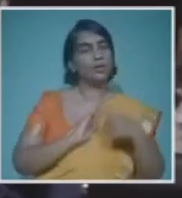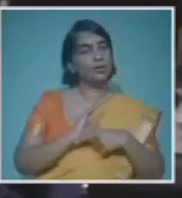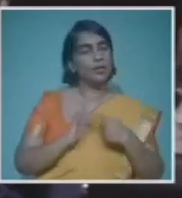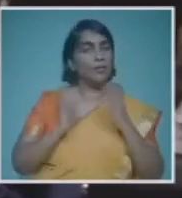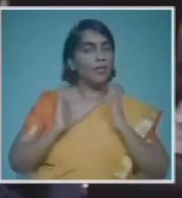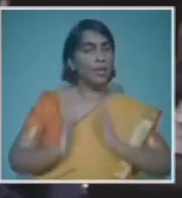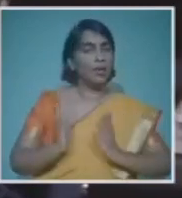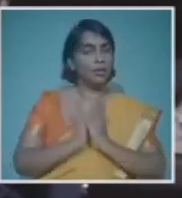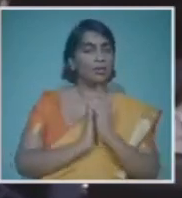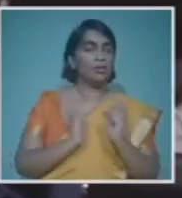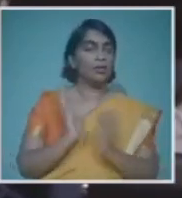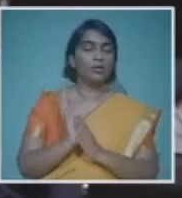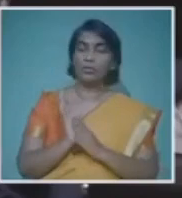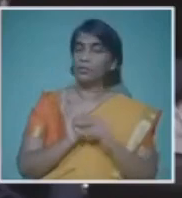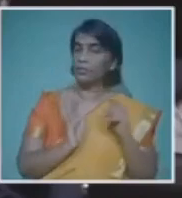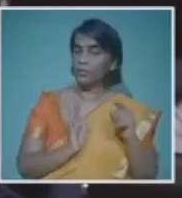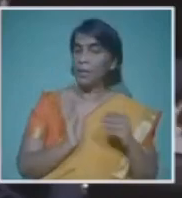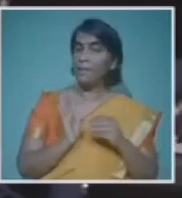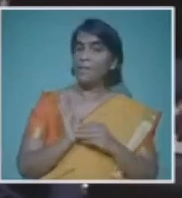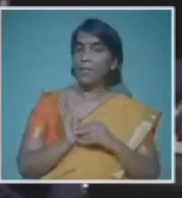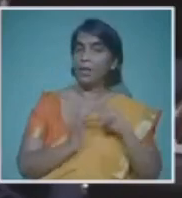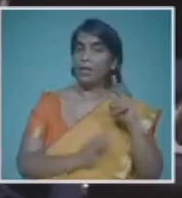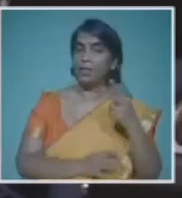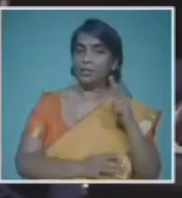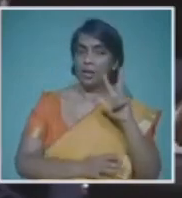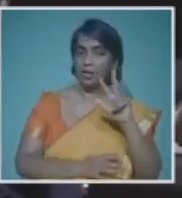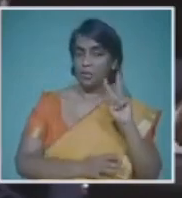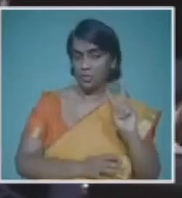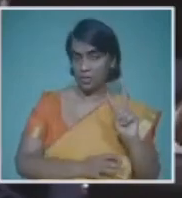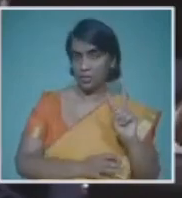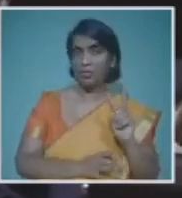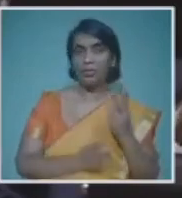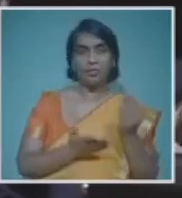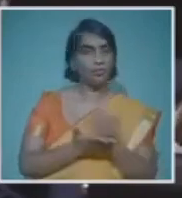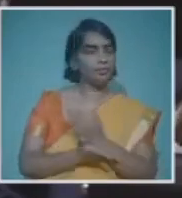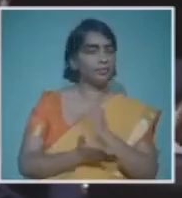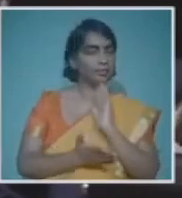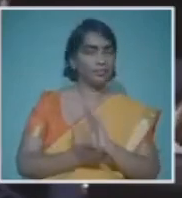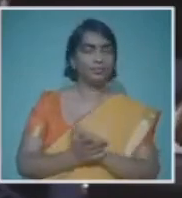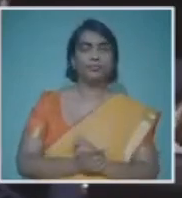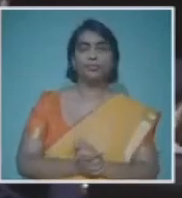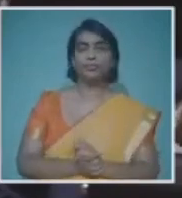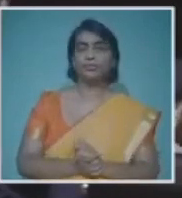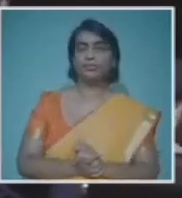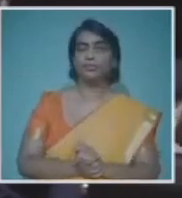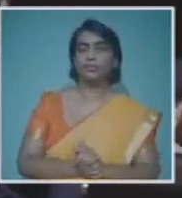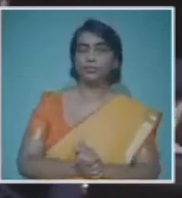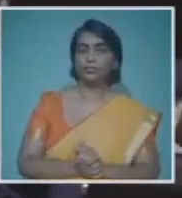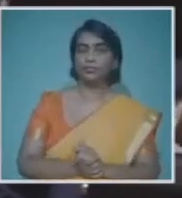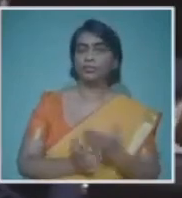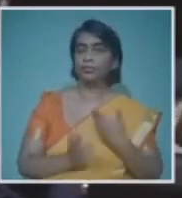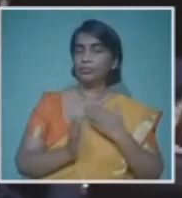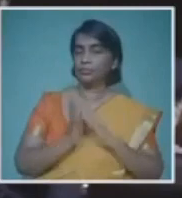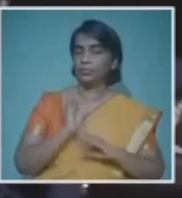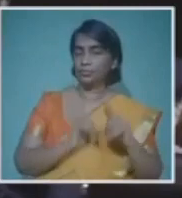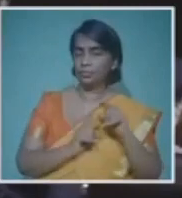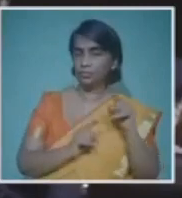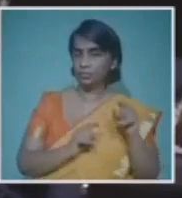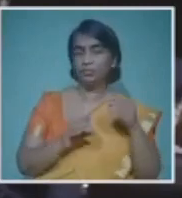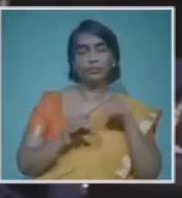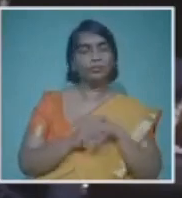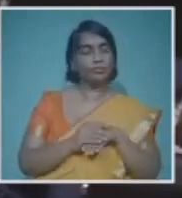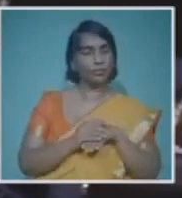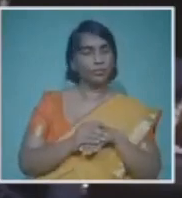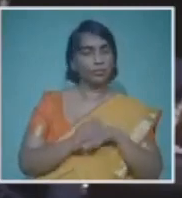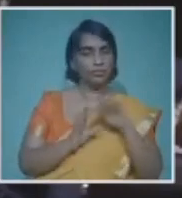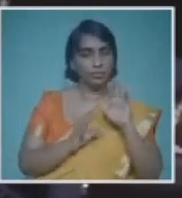මානව හිමිකම් කොමිෂන් සභාවට මිලියන 282 කුත් වෙන් කිරීම කරලා තියෙනවා. අපේ අමාත්‍යාංශයේ යටතේ